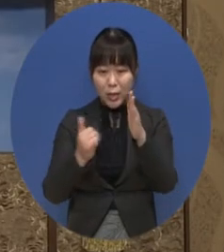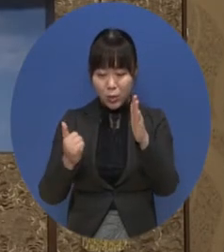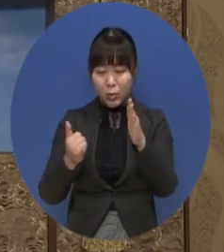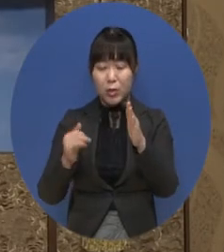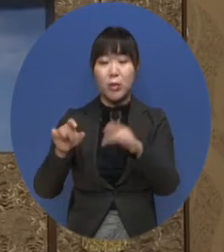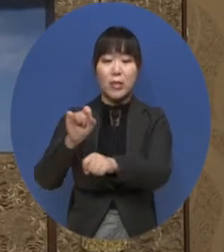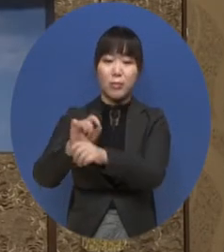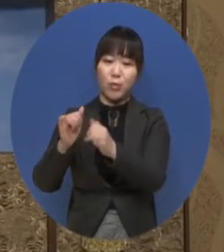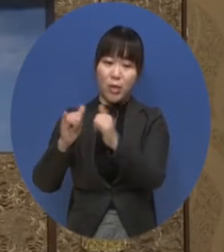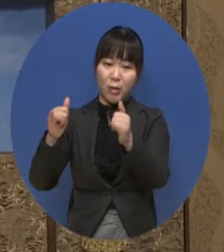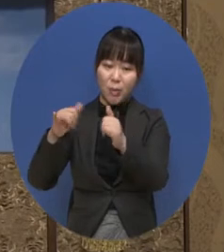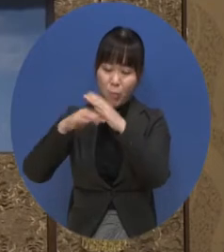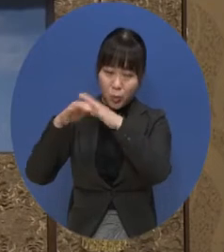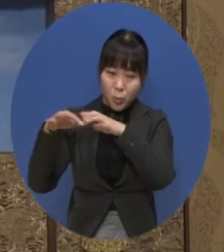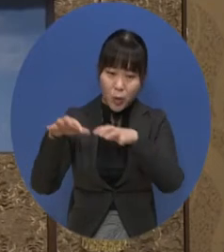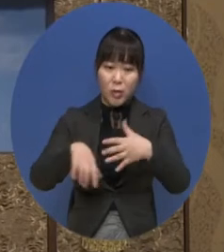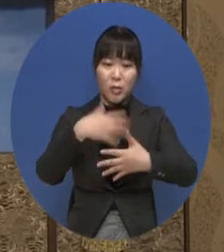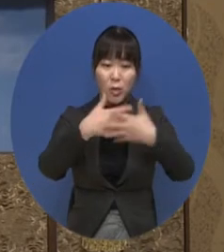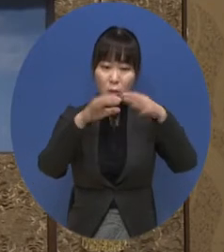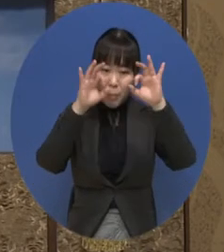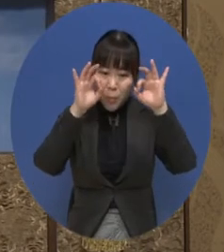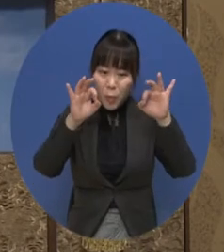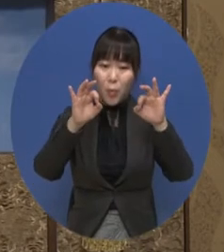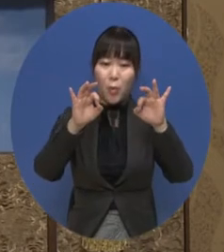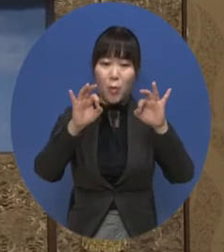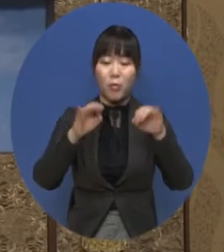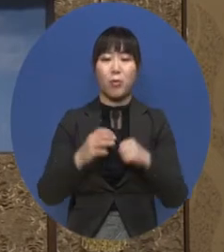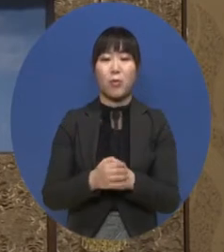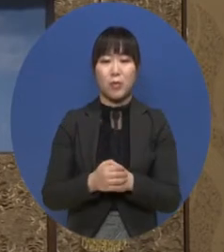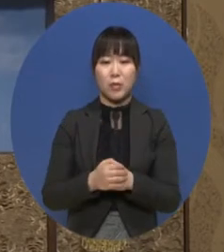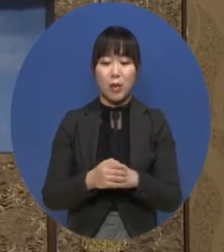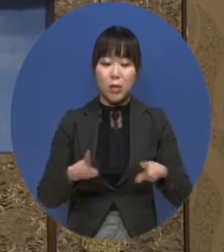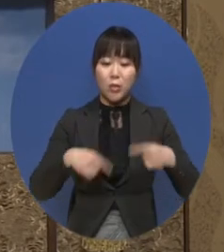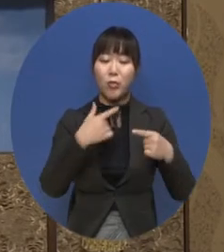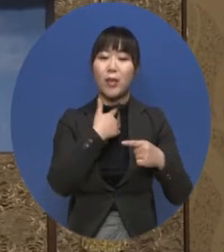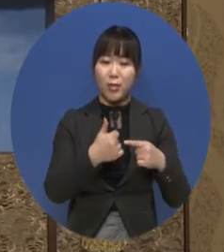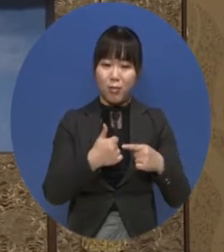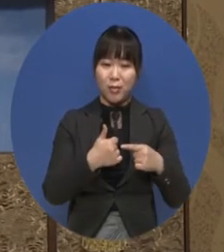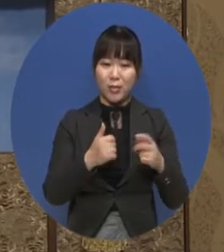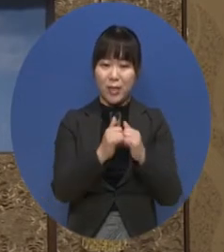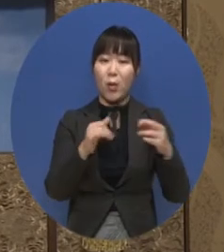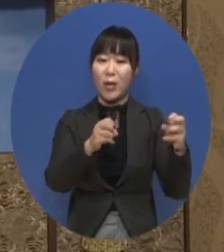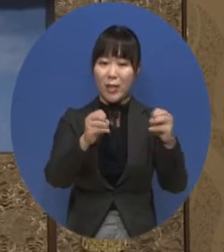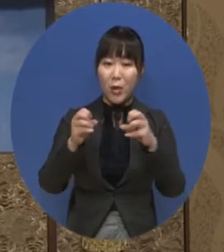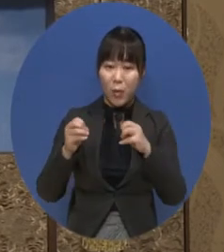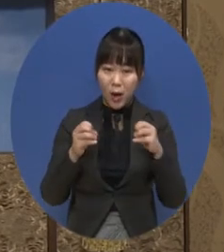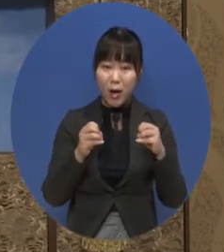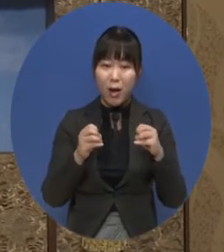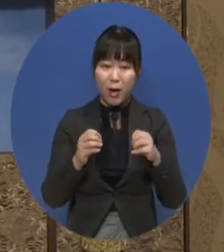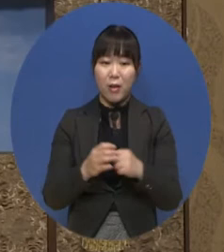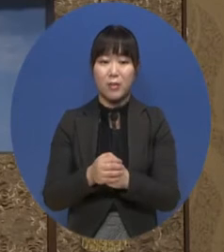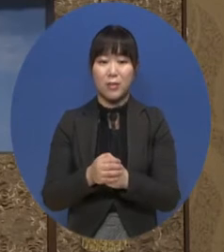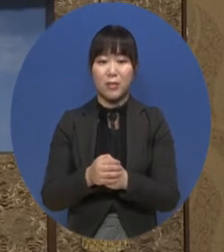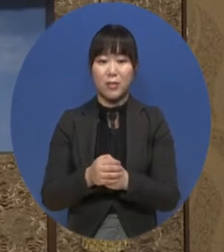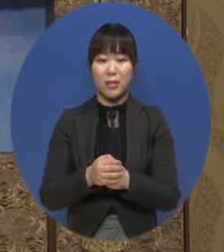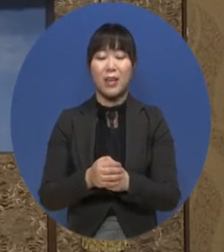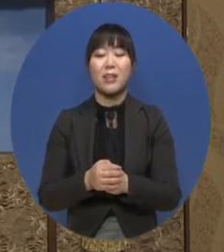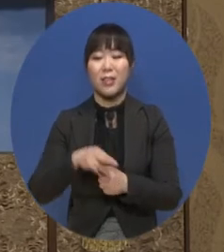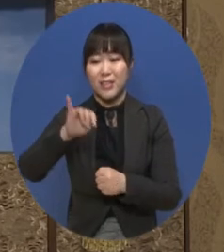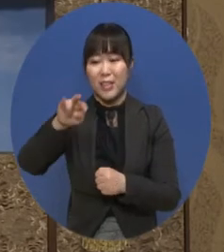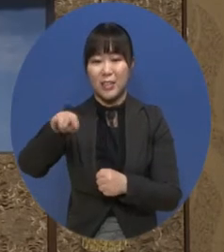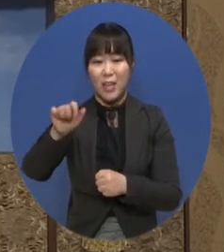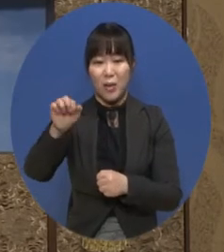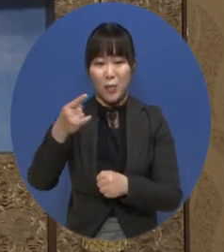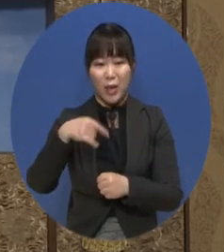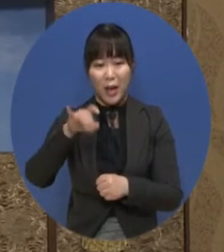가족분들, 실무자분들이 오셔서 영상도 보시고 거기 출연자와의 대화. 시사회 하면 그런 거 많이 하잖아요. 그런 것